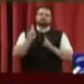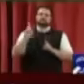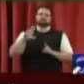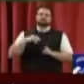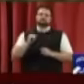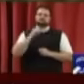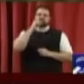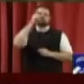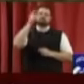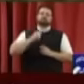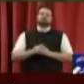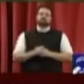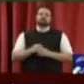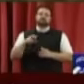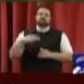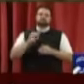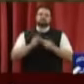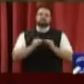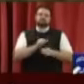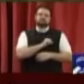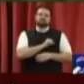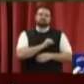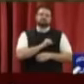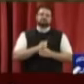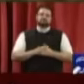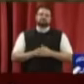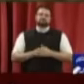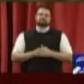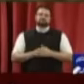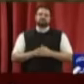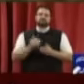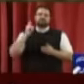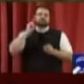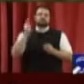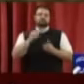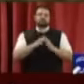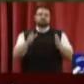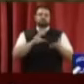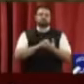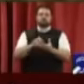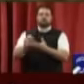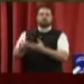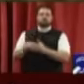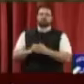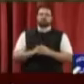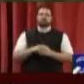un proverb interesant, care se vehiculează în mai multe locuri. Da, da. În sensul că,